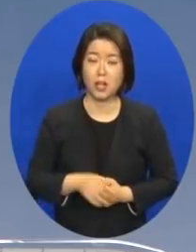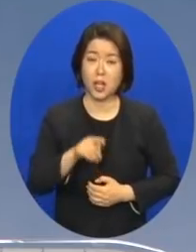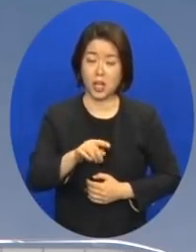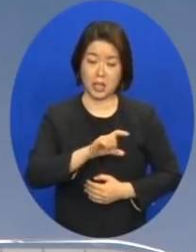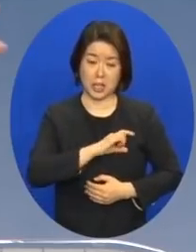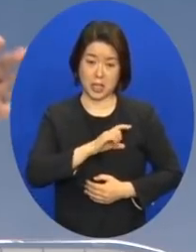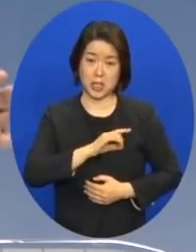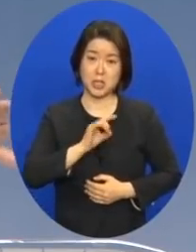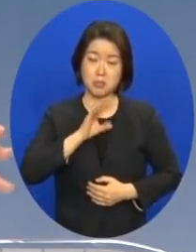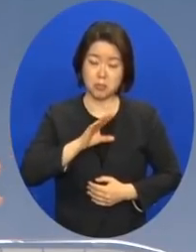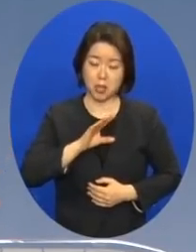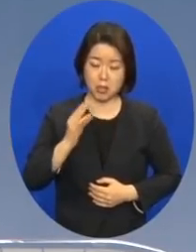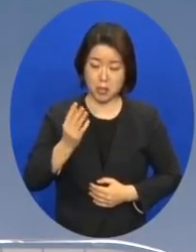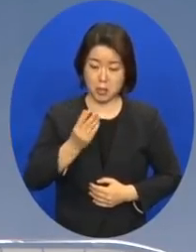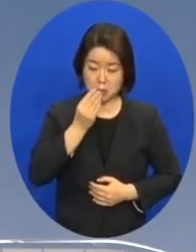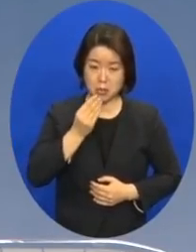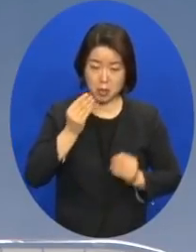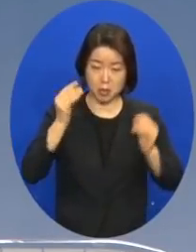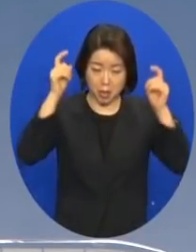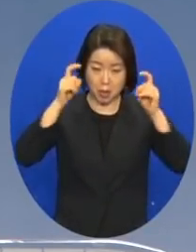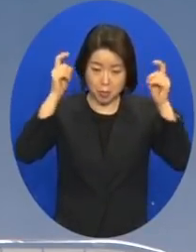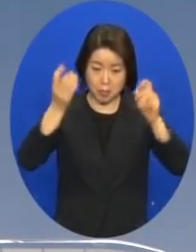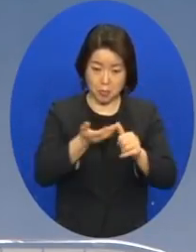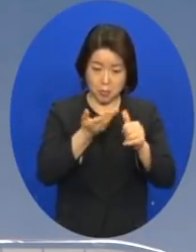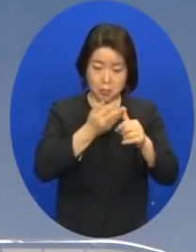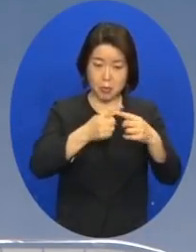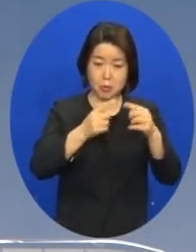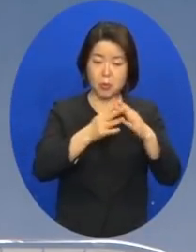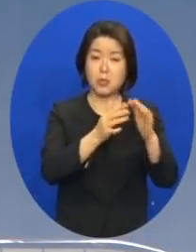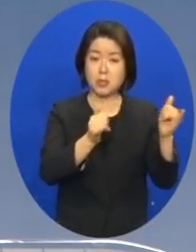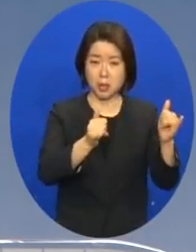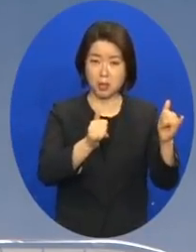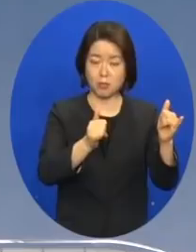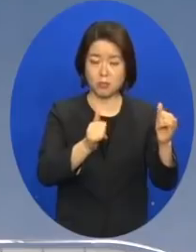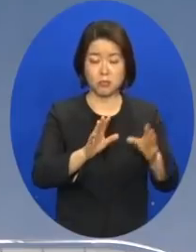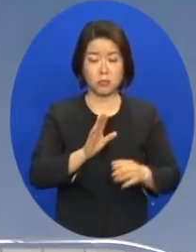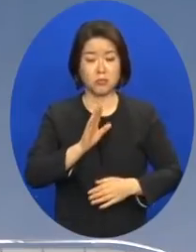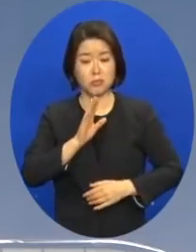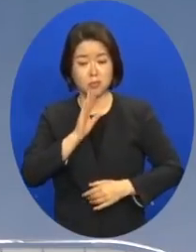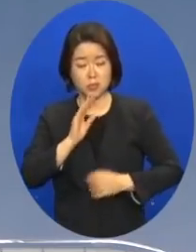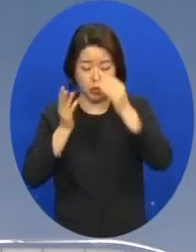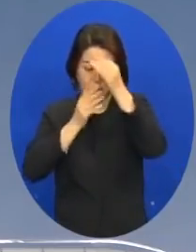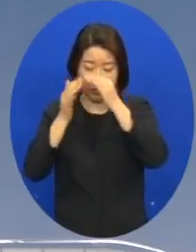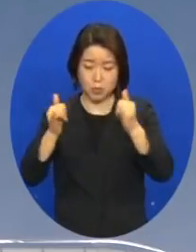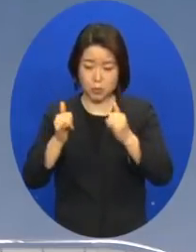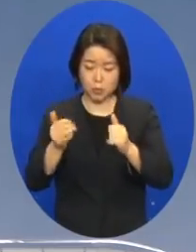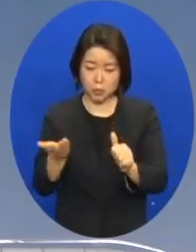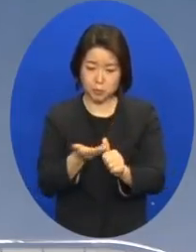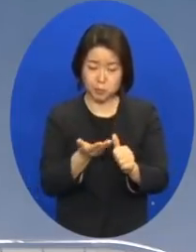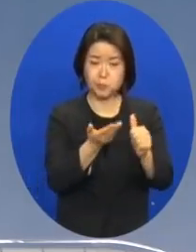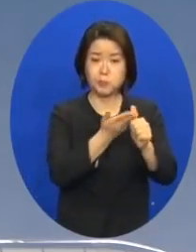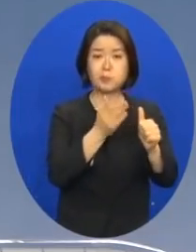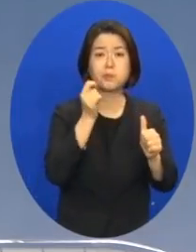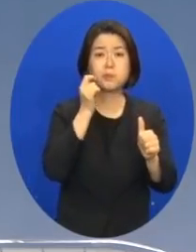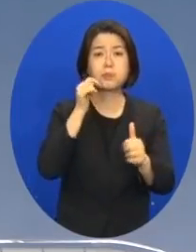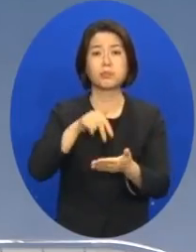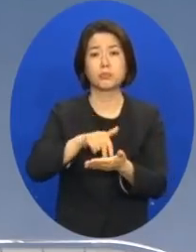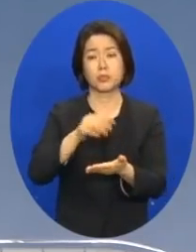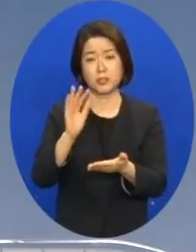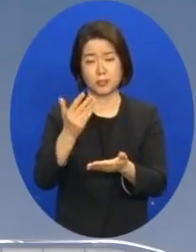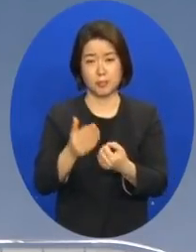이름만 선한 목자교회 교인이지 실제로는 전혀 성도 목양을 못하는 형편이